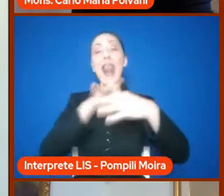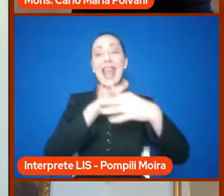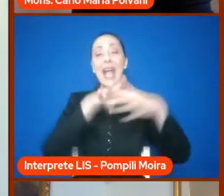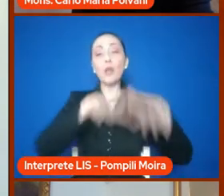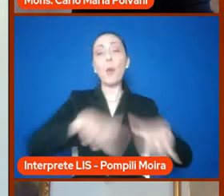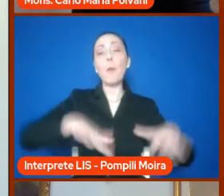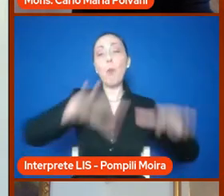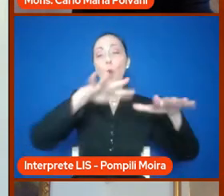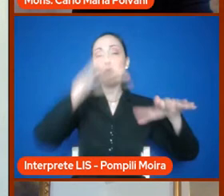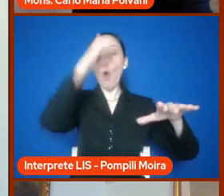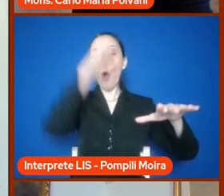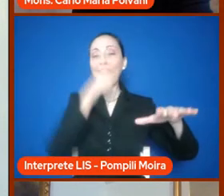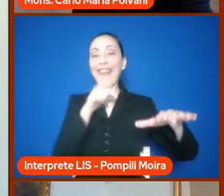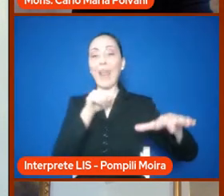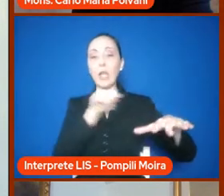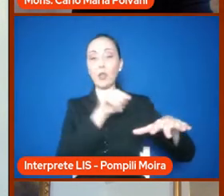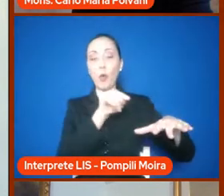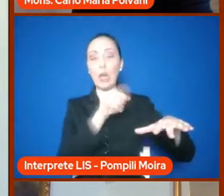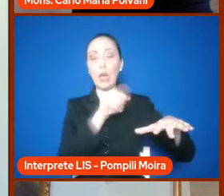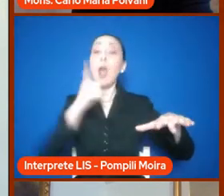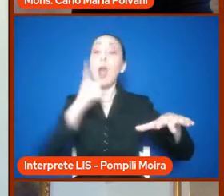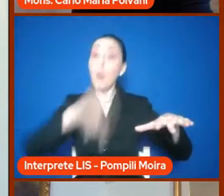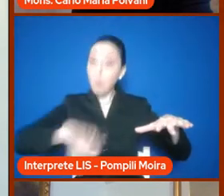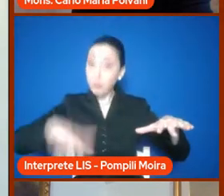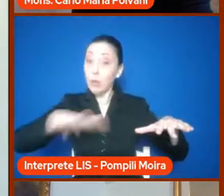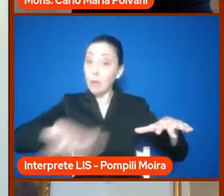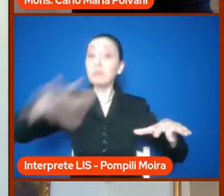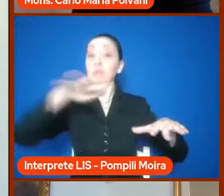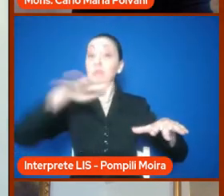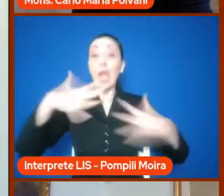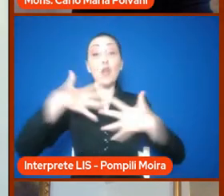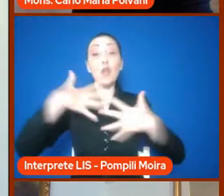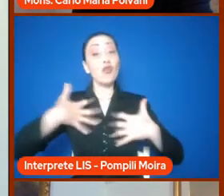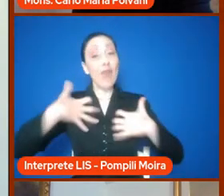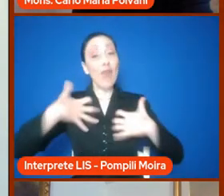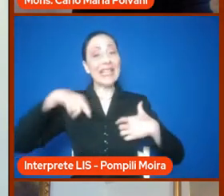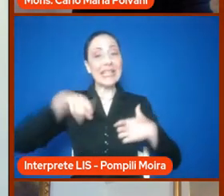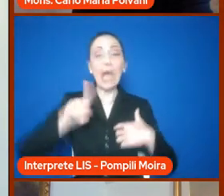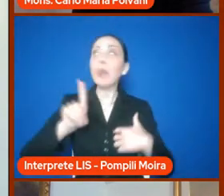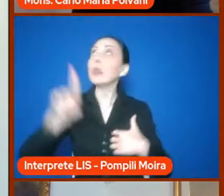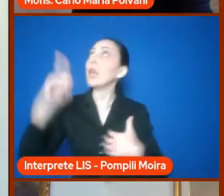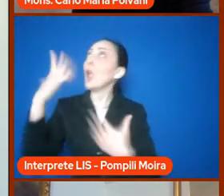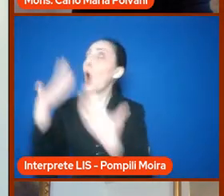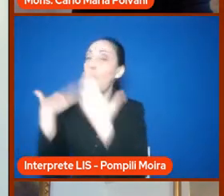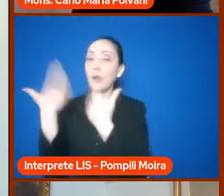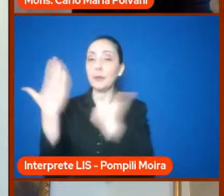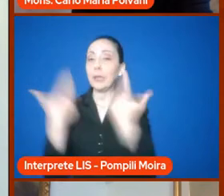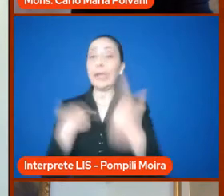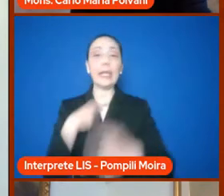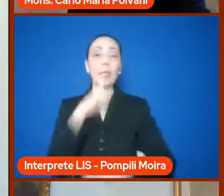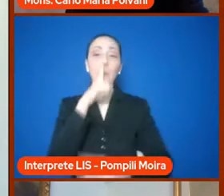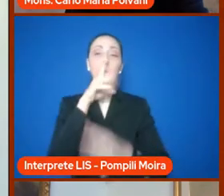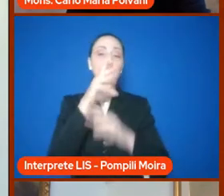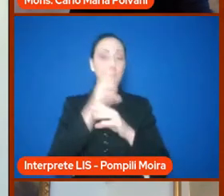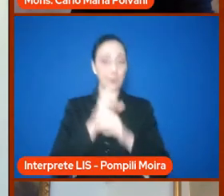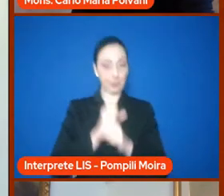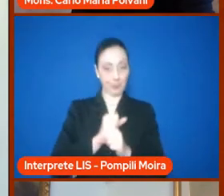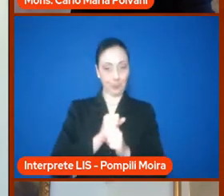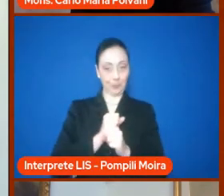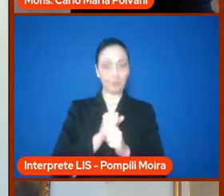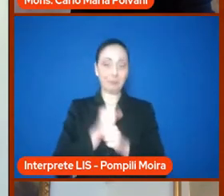no, al mondo dell'ascesi, al mondo del dialogo con Dio. Io mi taccio perché di fronte a lei...